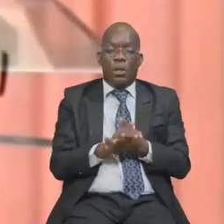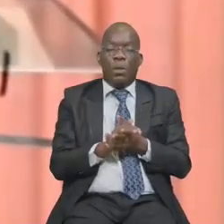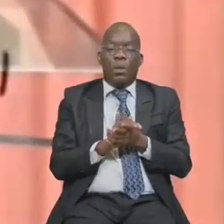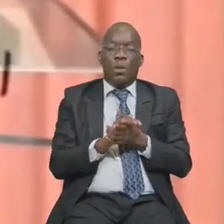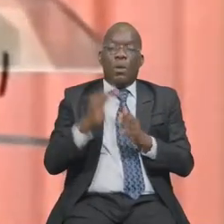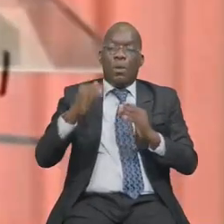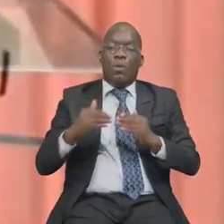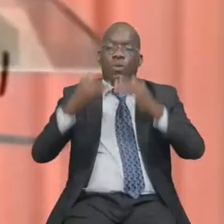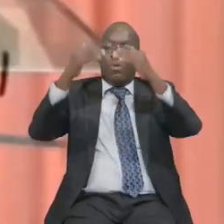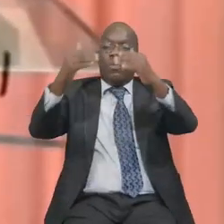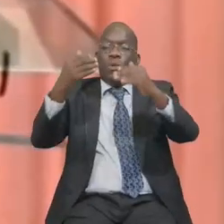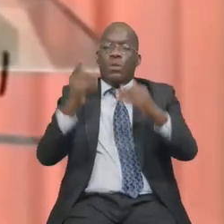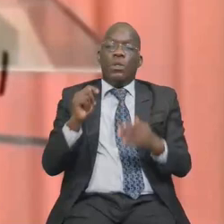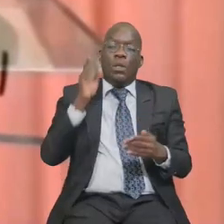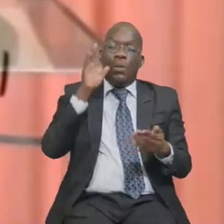l'épouse.